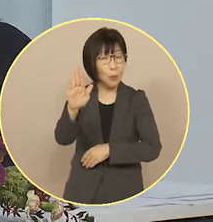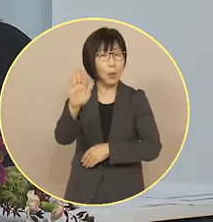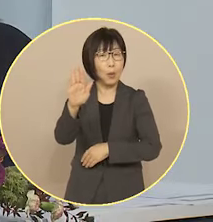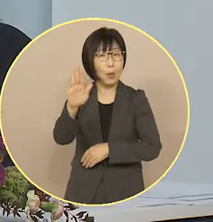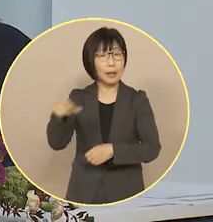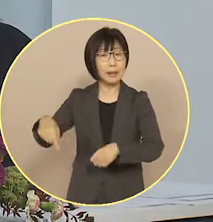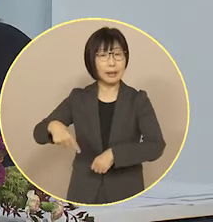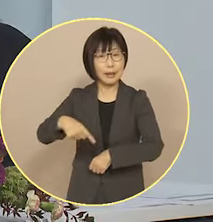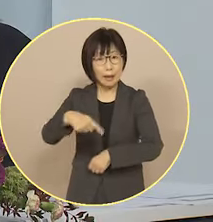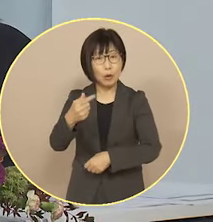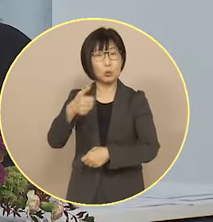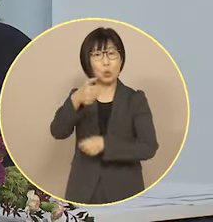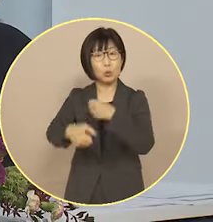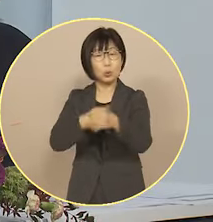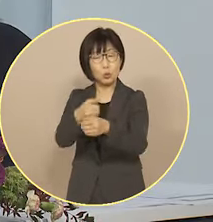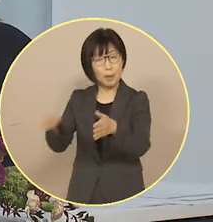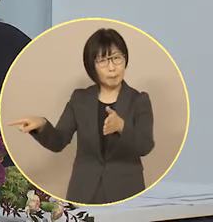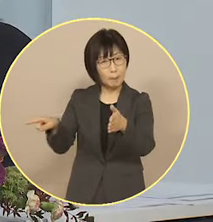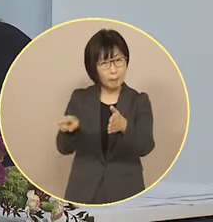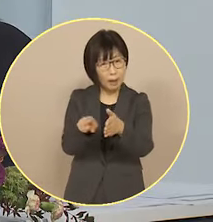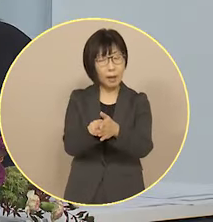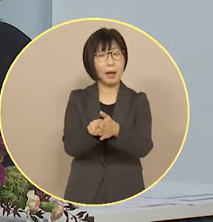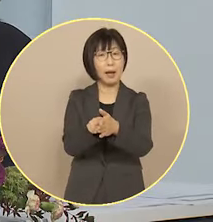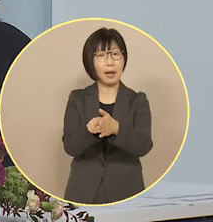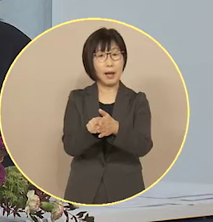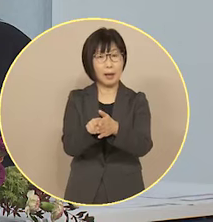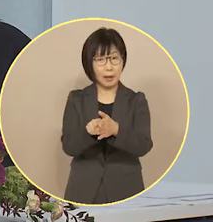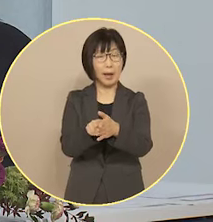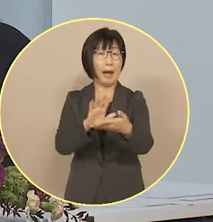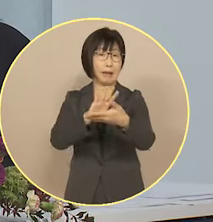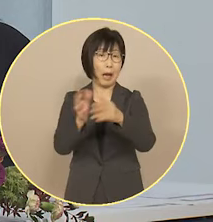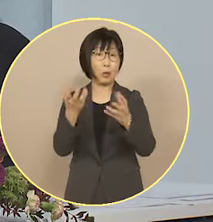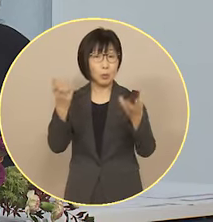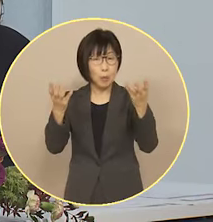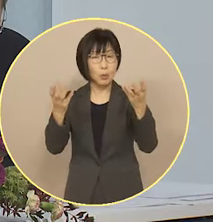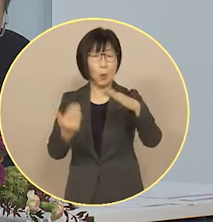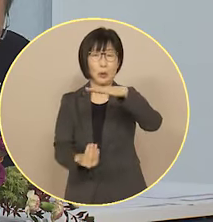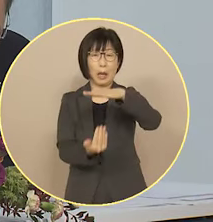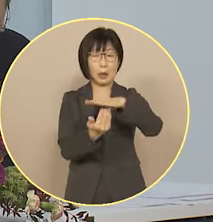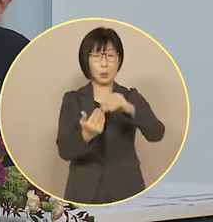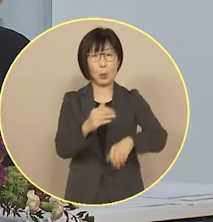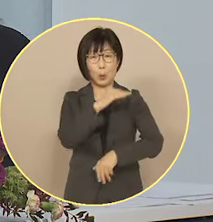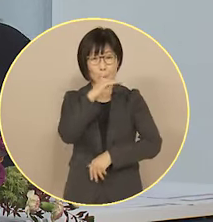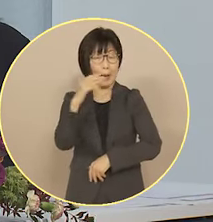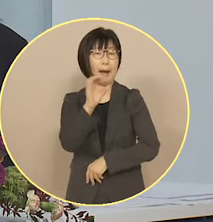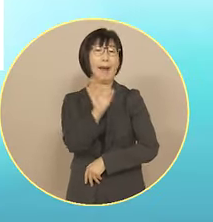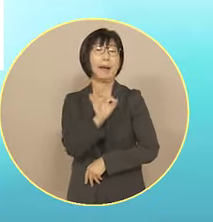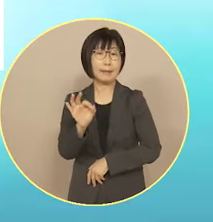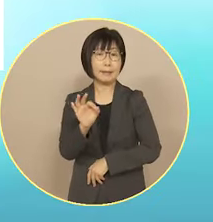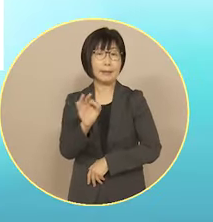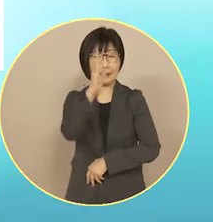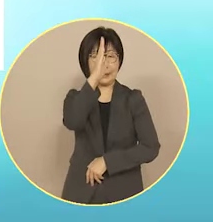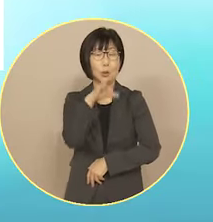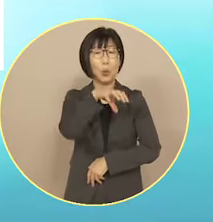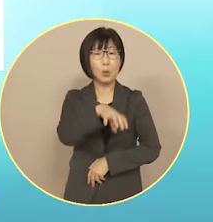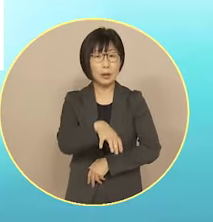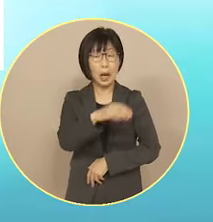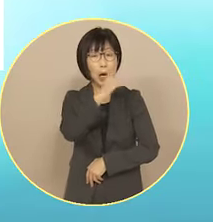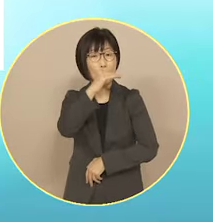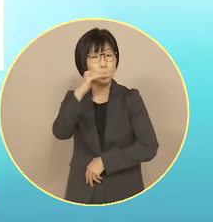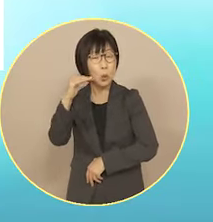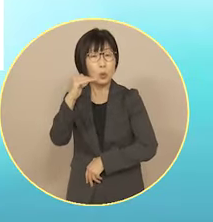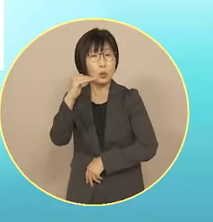で150年を迎える岡山県果物はま最高級品として市場や高級果物